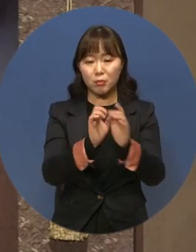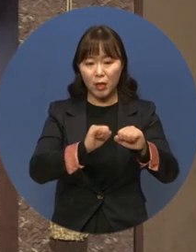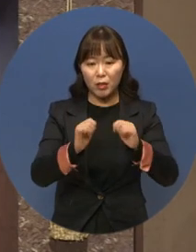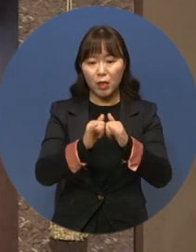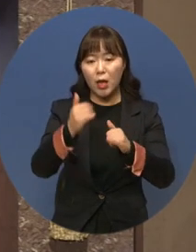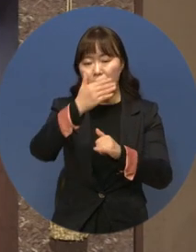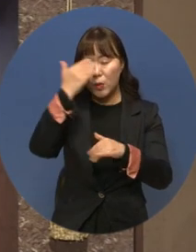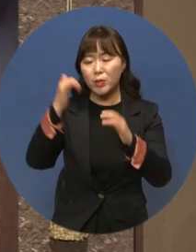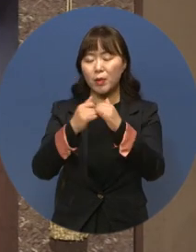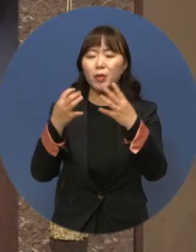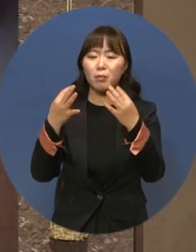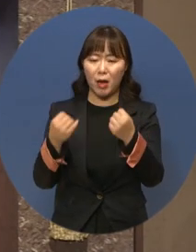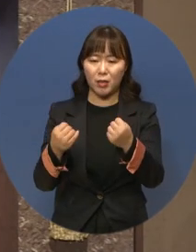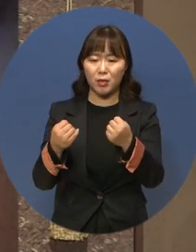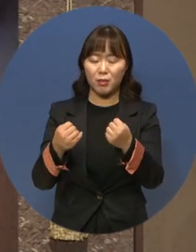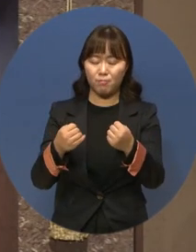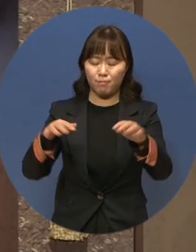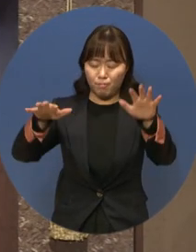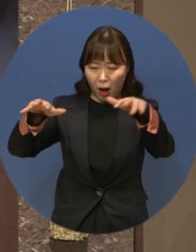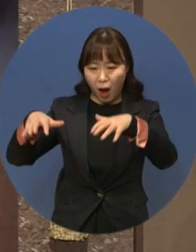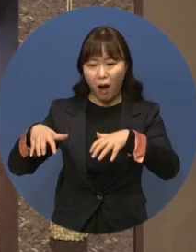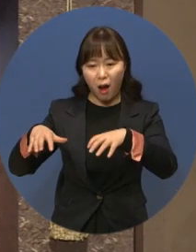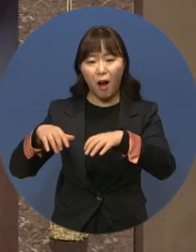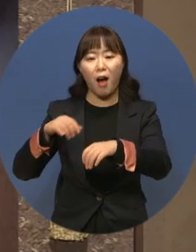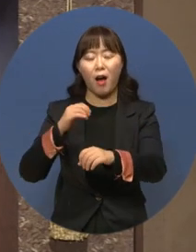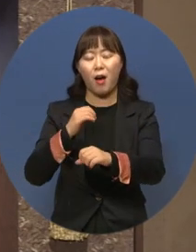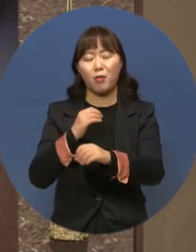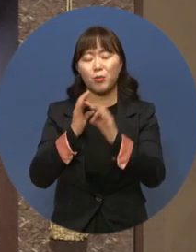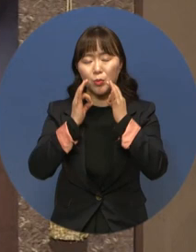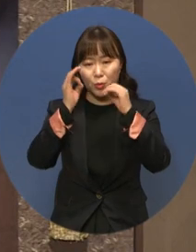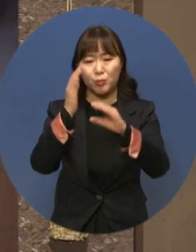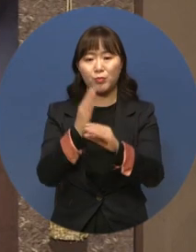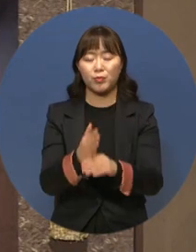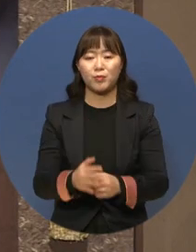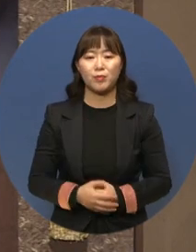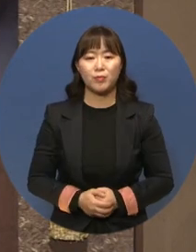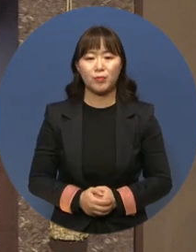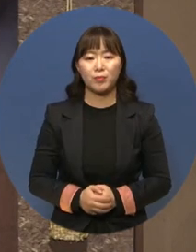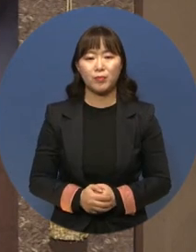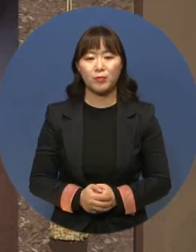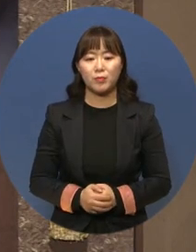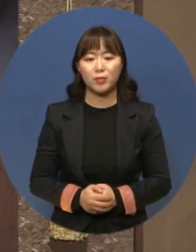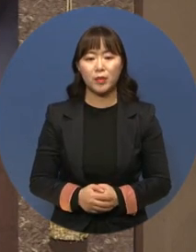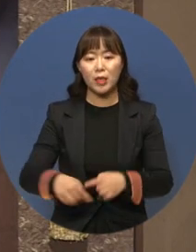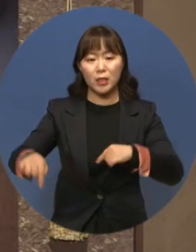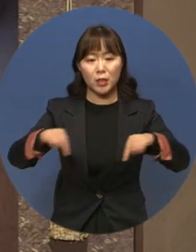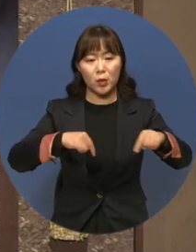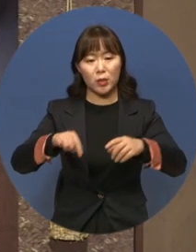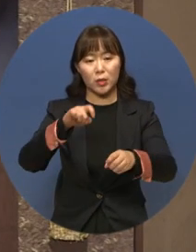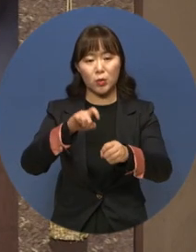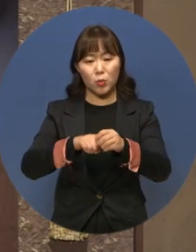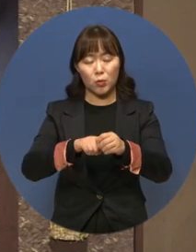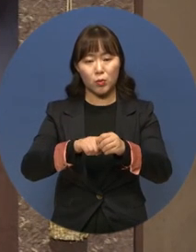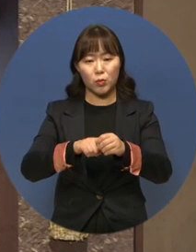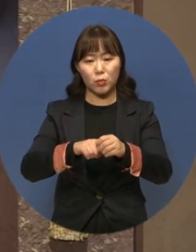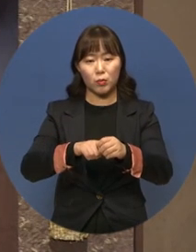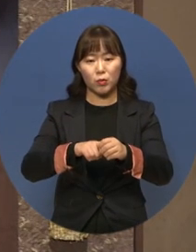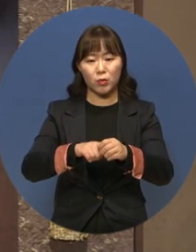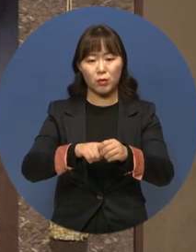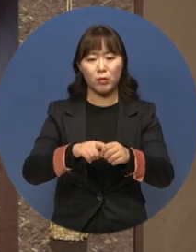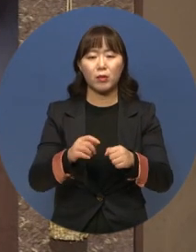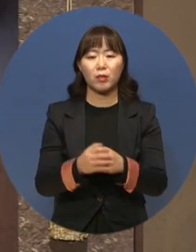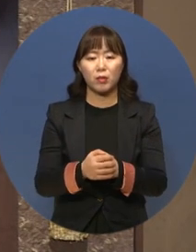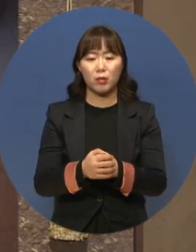젊은 사람들을 많이 이렇게 제가 모으려고 해요. 그리고 예. 정책적으로 아니 뭐